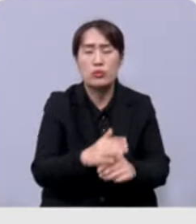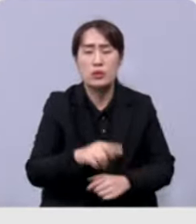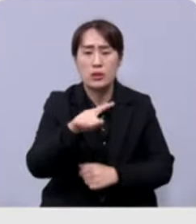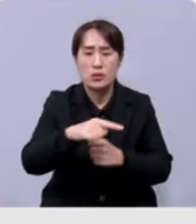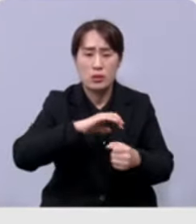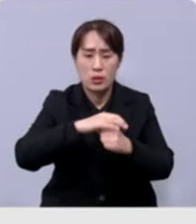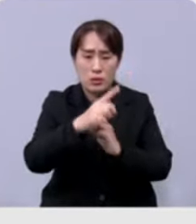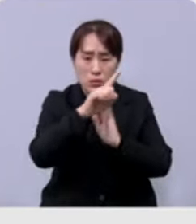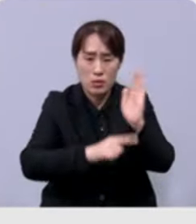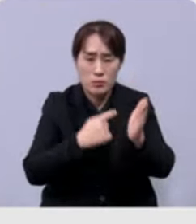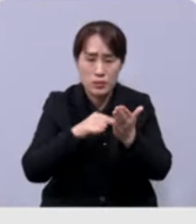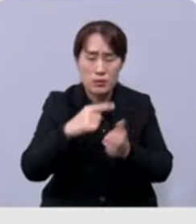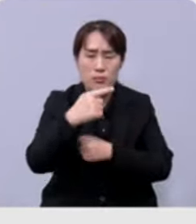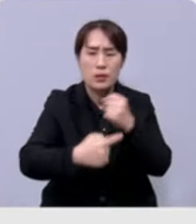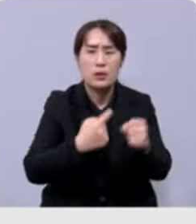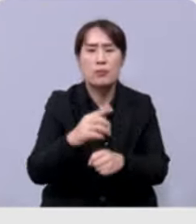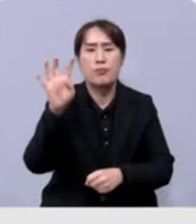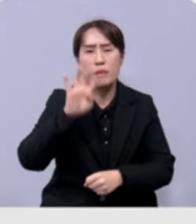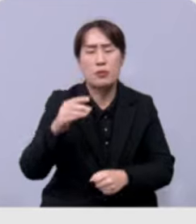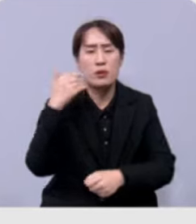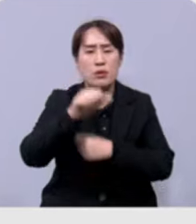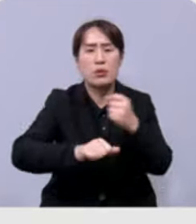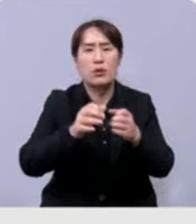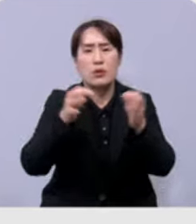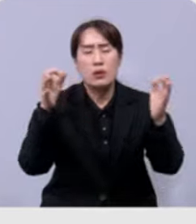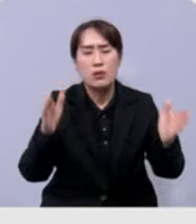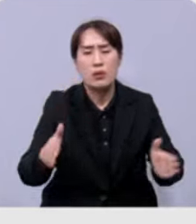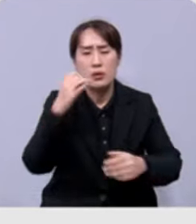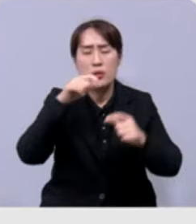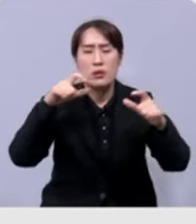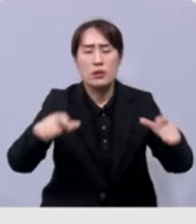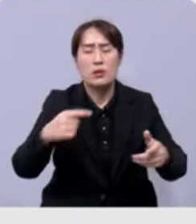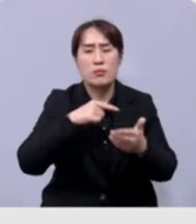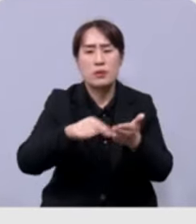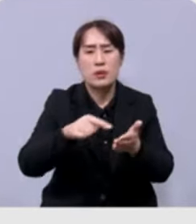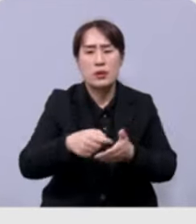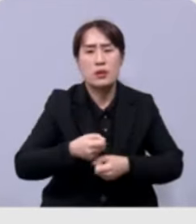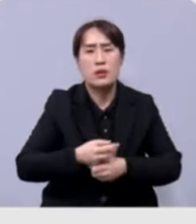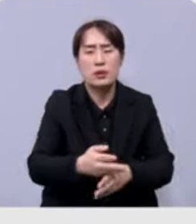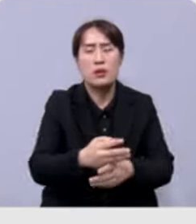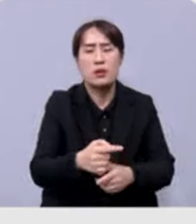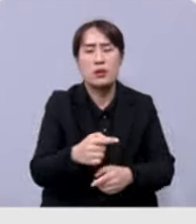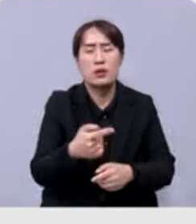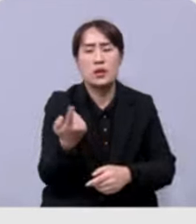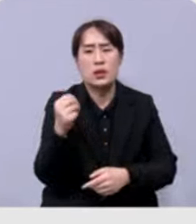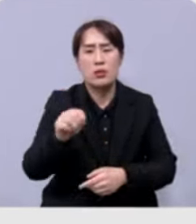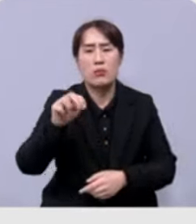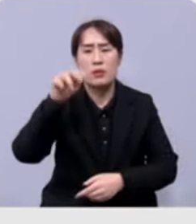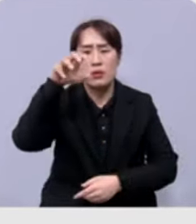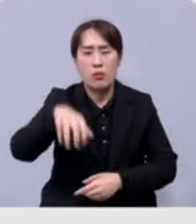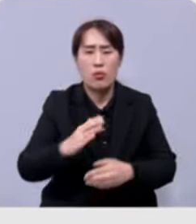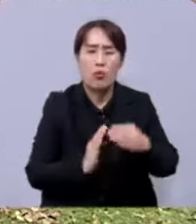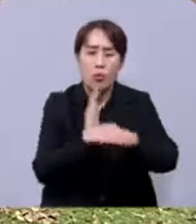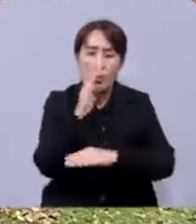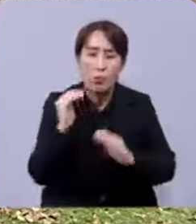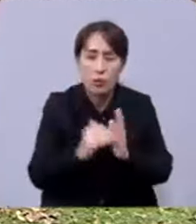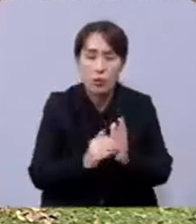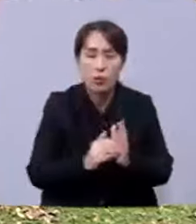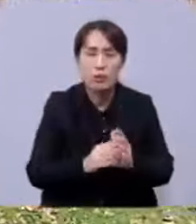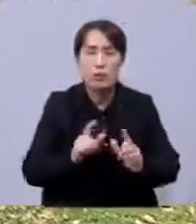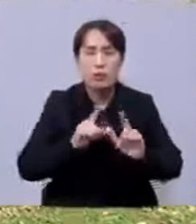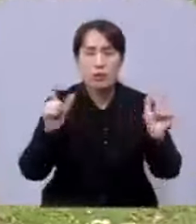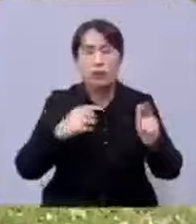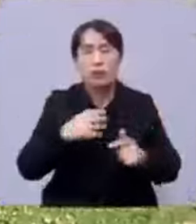과수 좋은 피해가 해마다 반복되 최근 5년 충북의 피해 면적이 1제를 넘었습니다